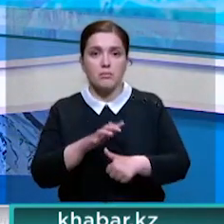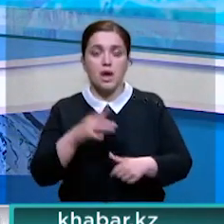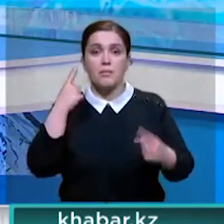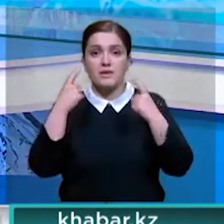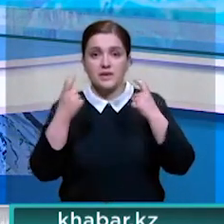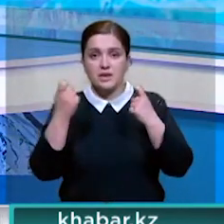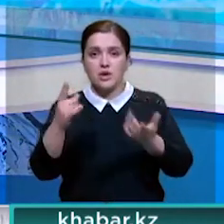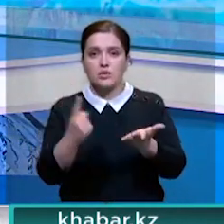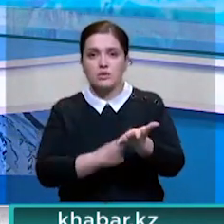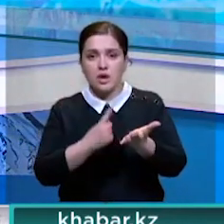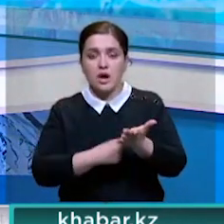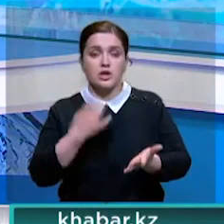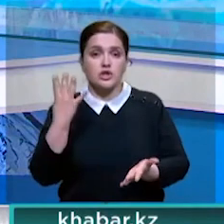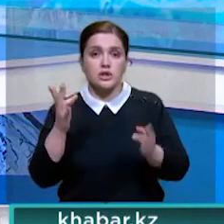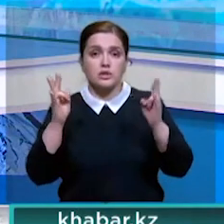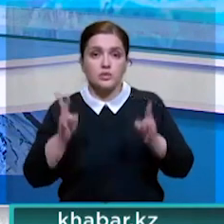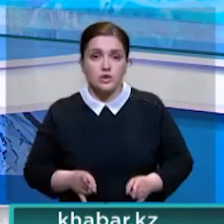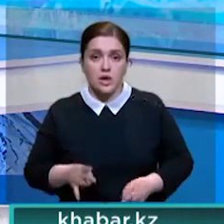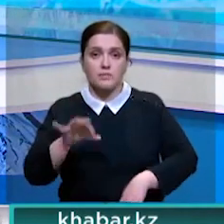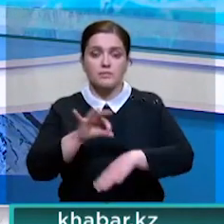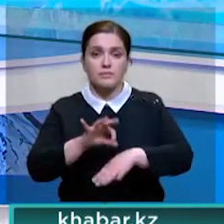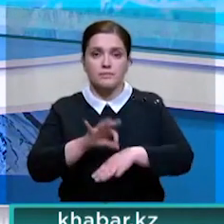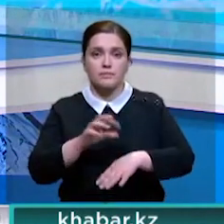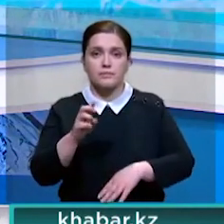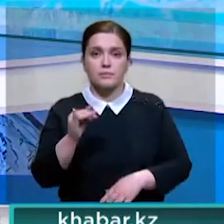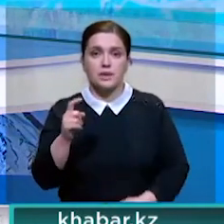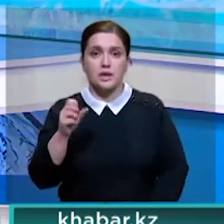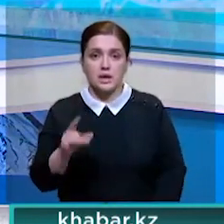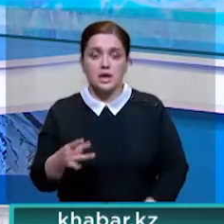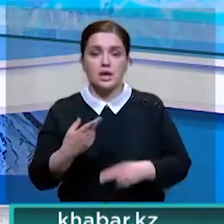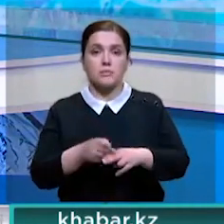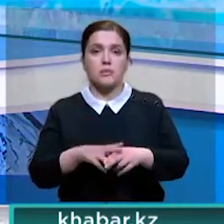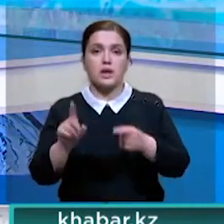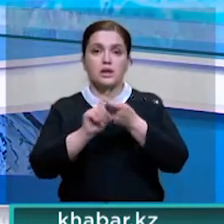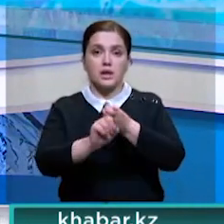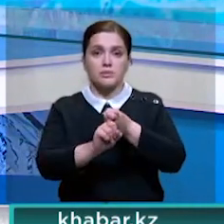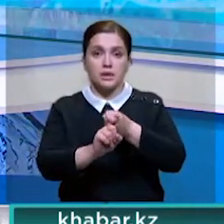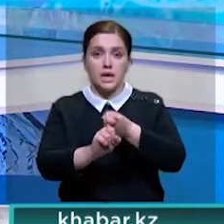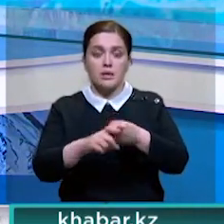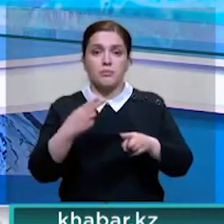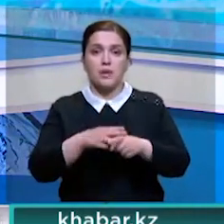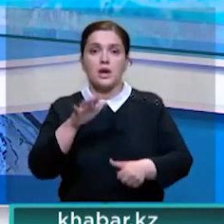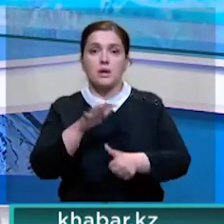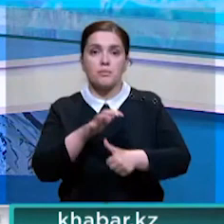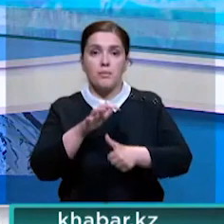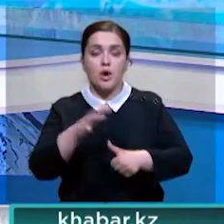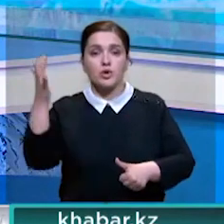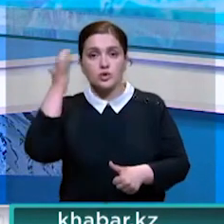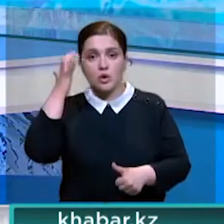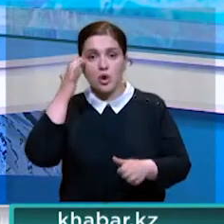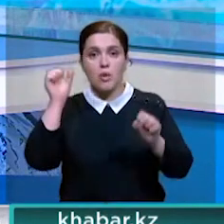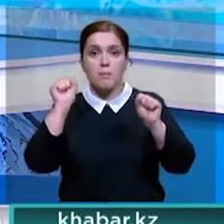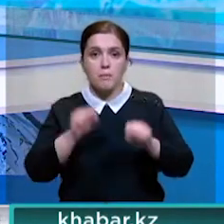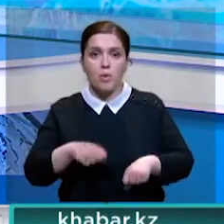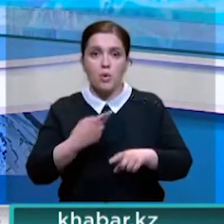по информации за terms of india четыре случая заболевания выявлены в штате бихар между тем эпидемия мукор микоза